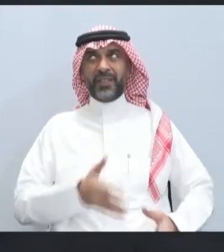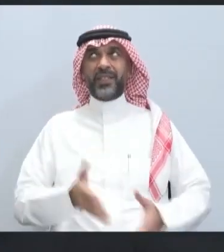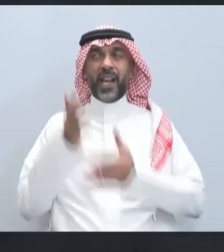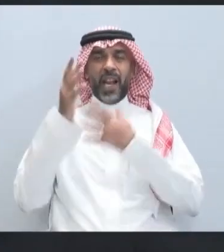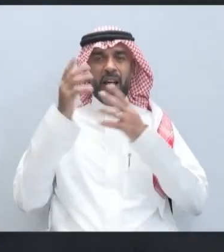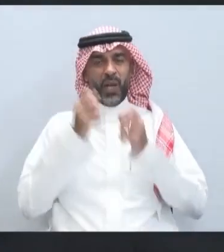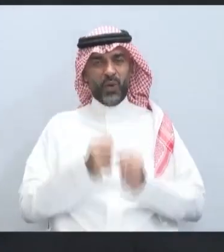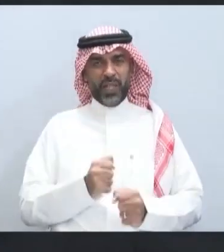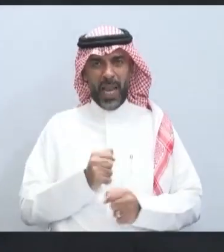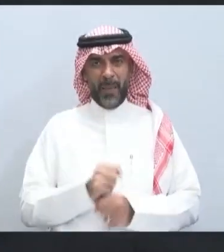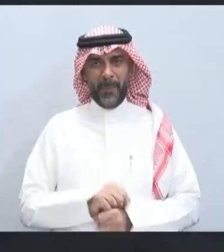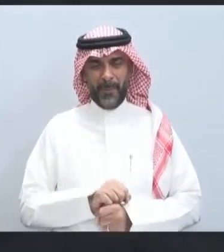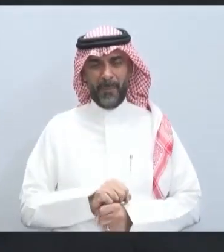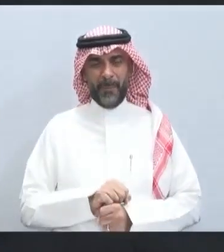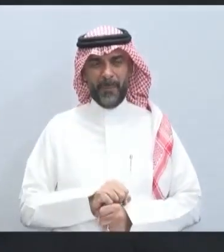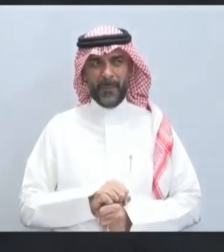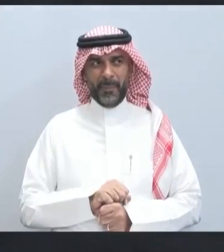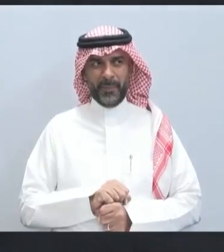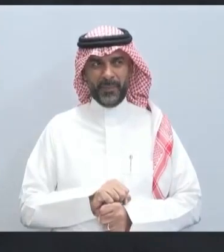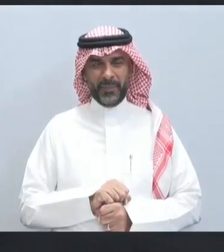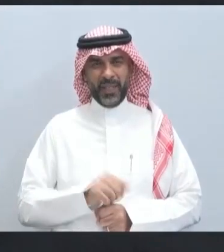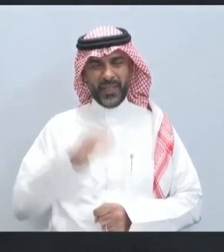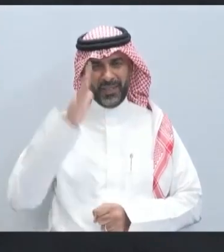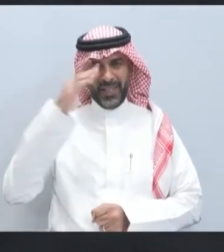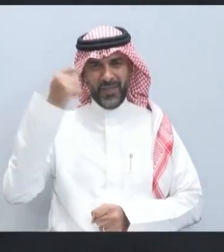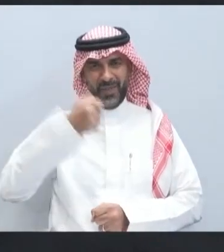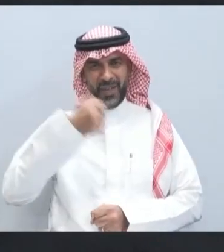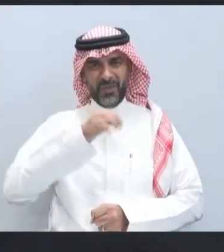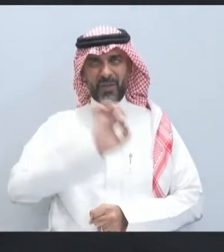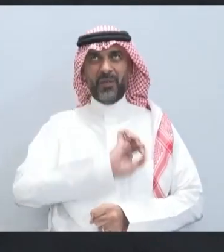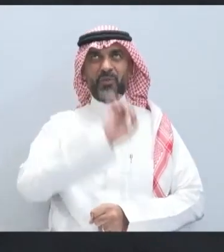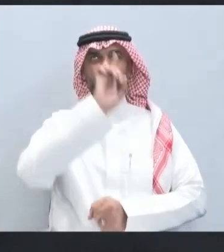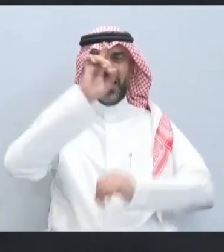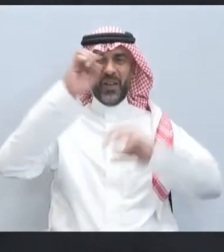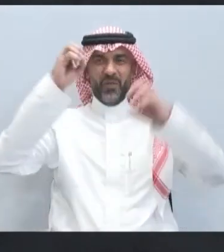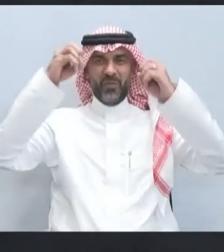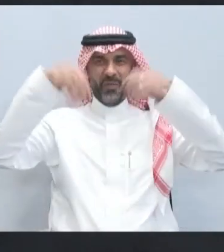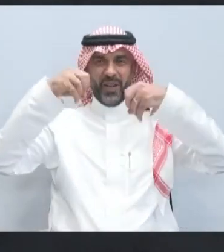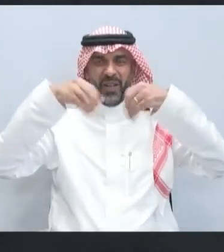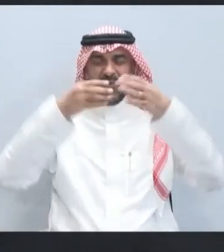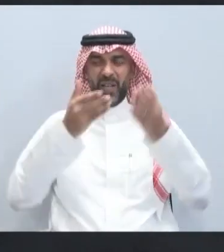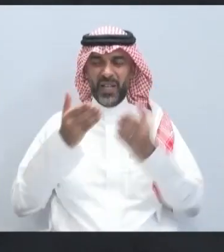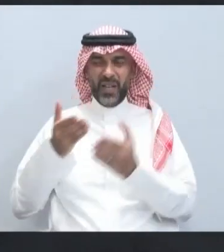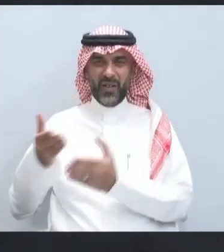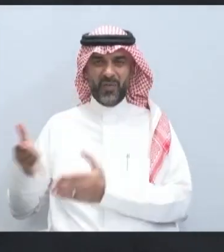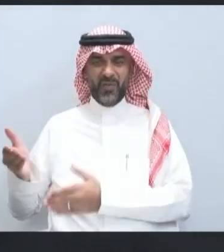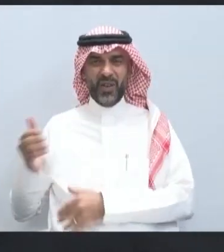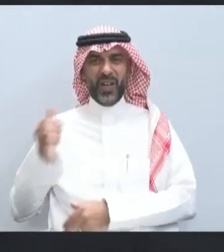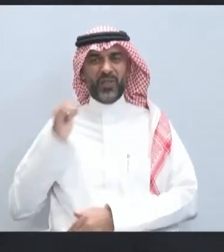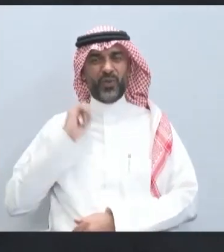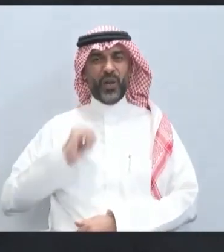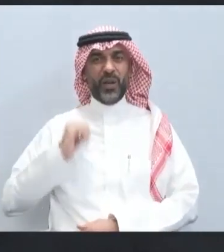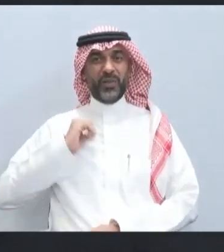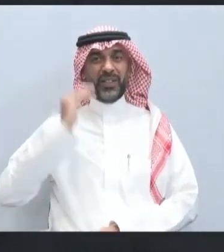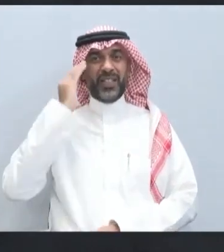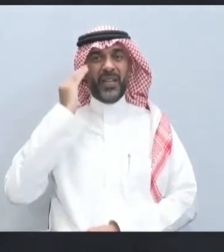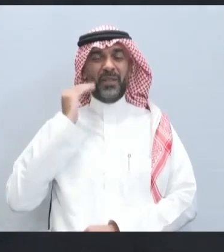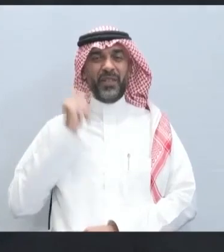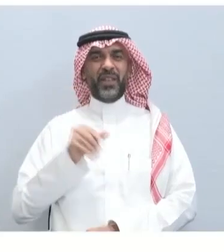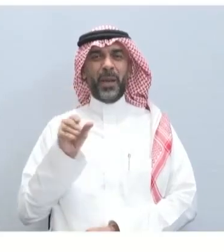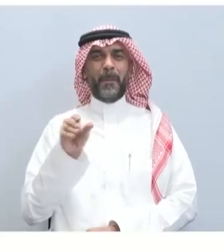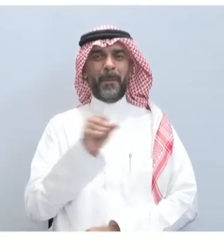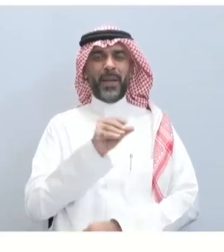اله وصحبه وسلم اجمعين السلام عليكم ورحمه الله وبركاته حياكم الله اخواني واخواتي الطلاب ماده